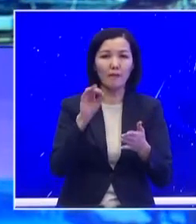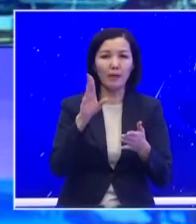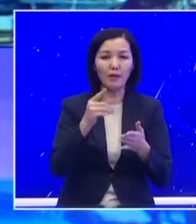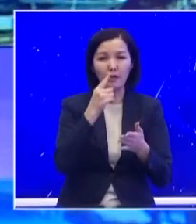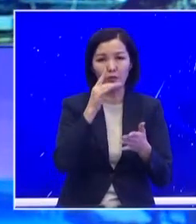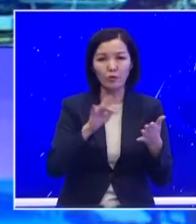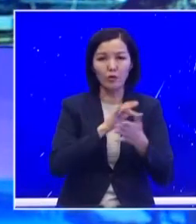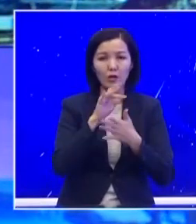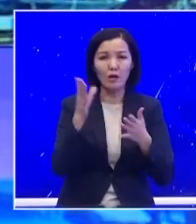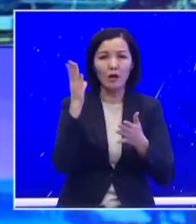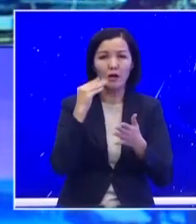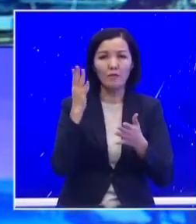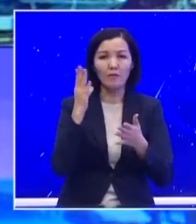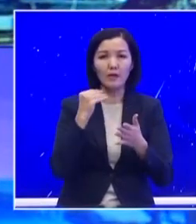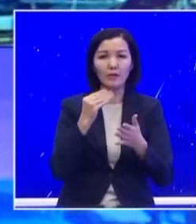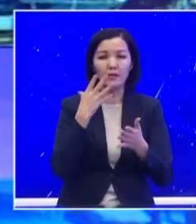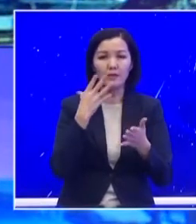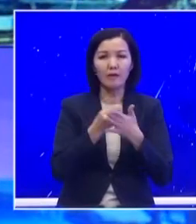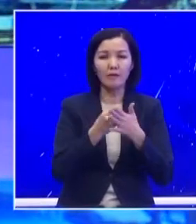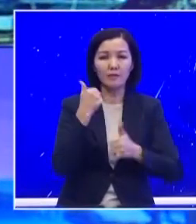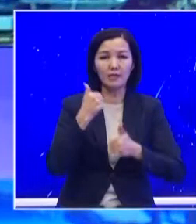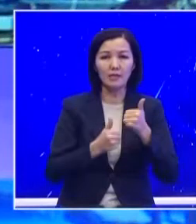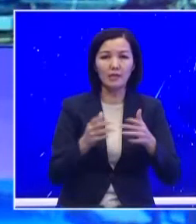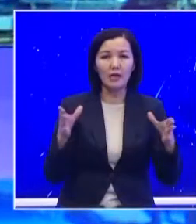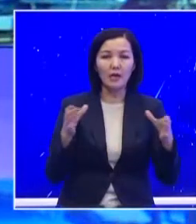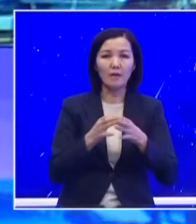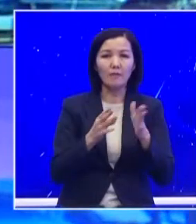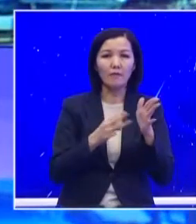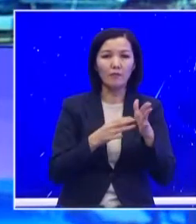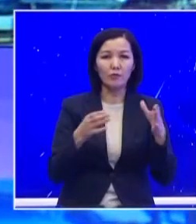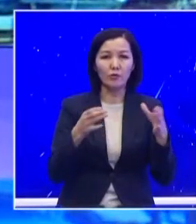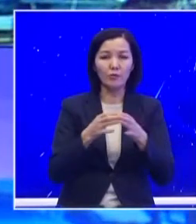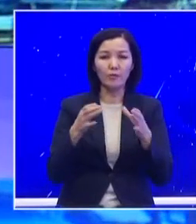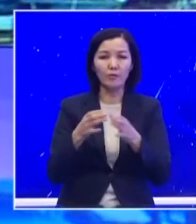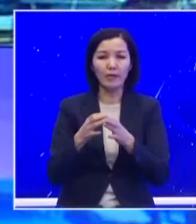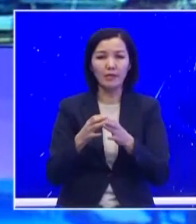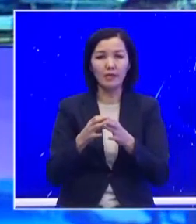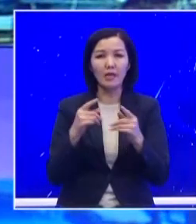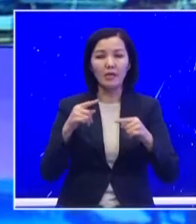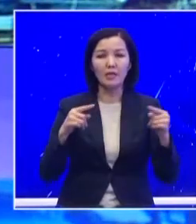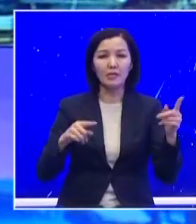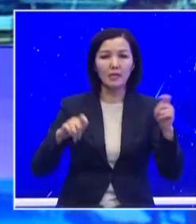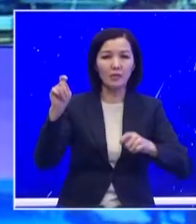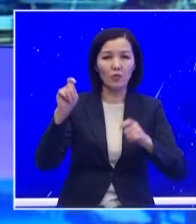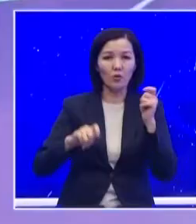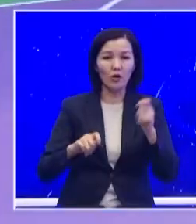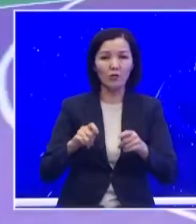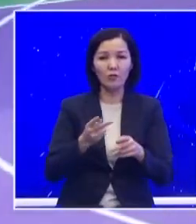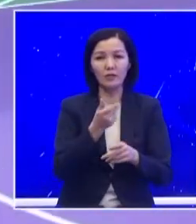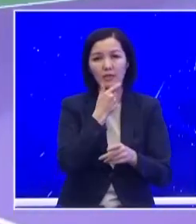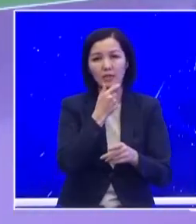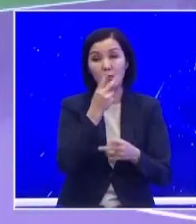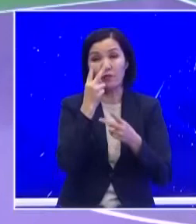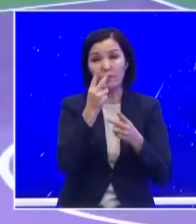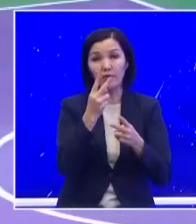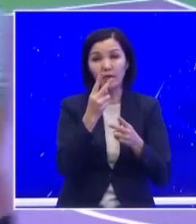накануне в городе Алматы. Под свои знамена состязание объединило 8 дружин масс-медиа из разных уголков страны. Зрители смогли